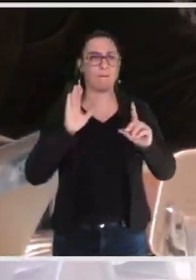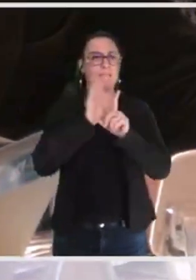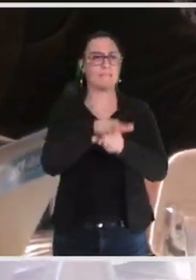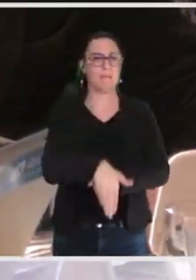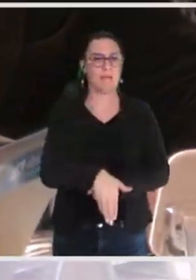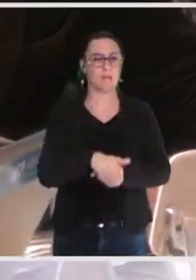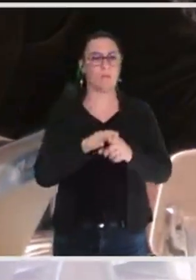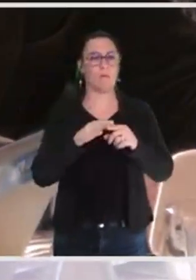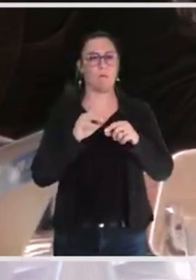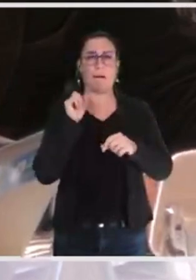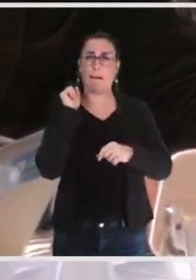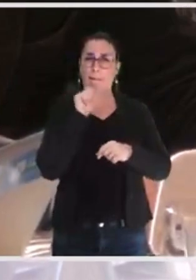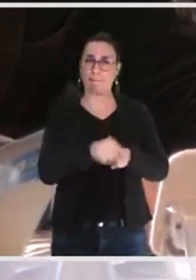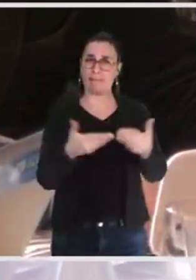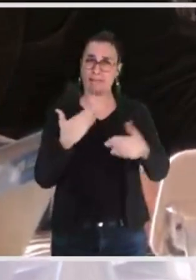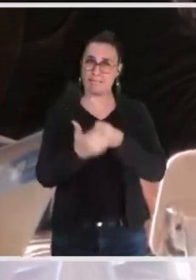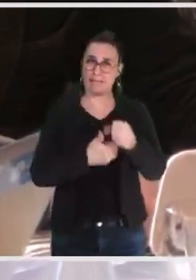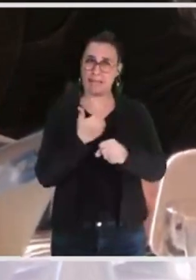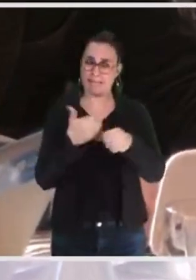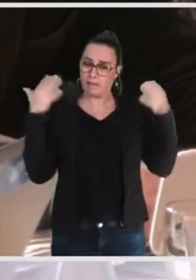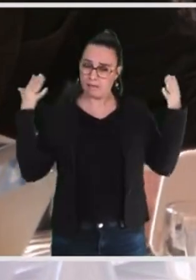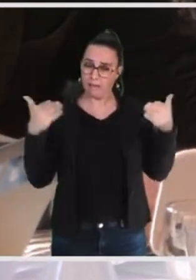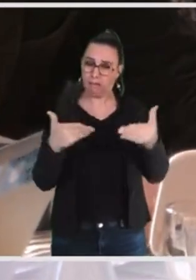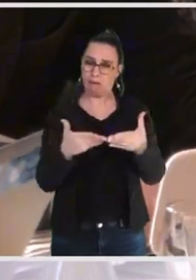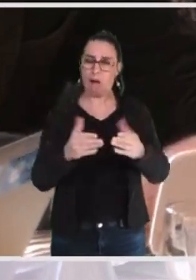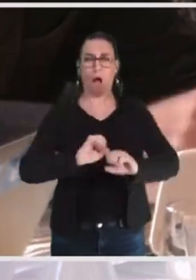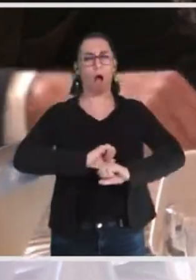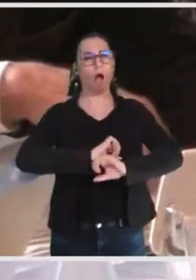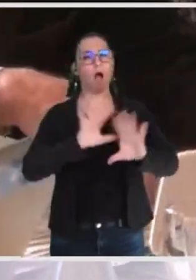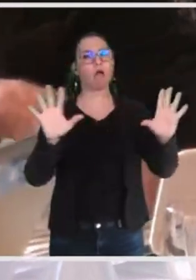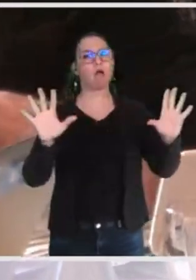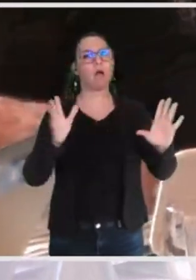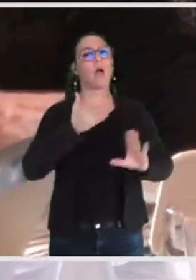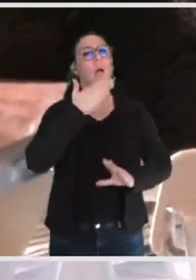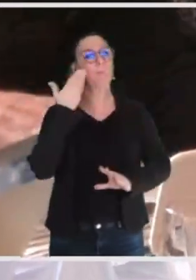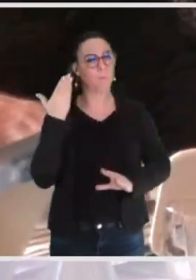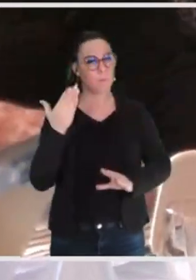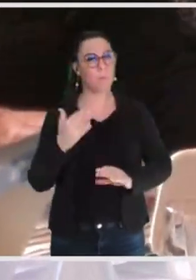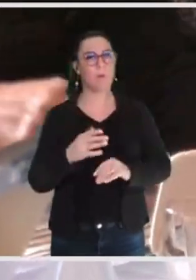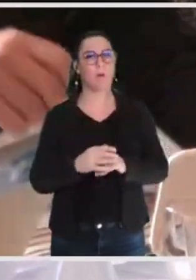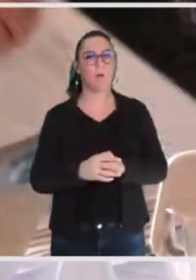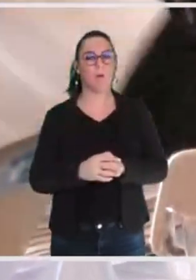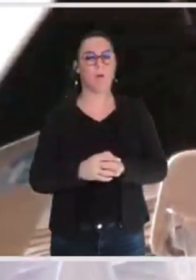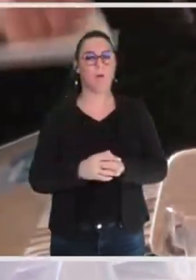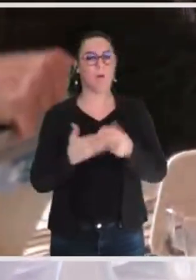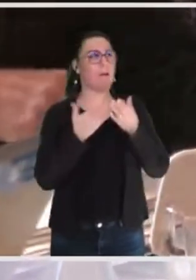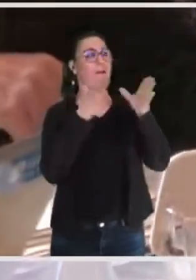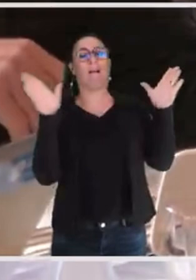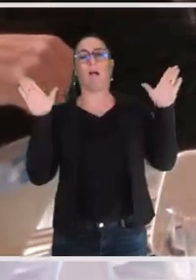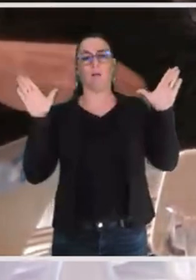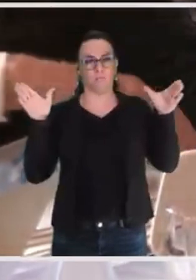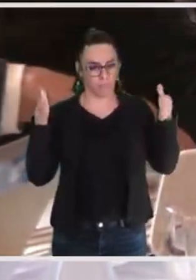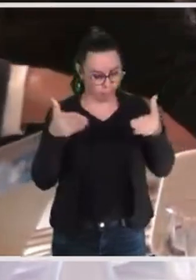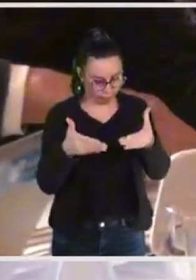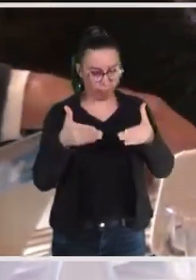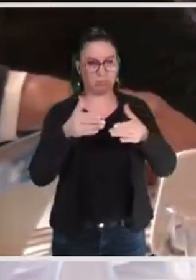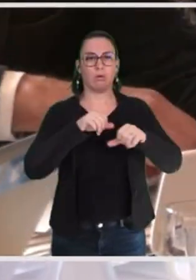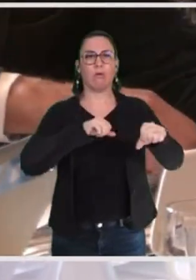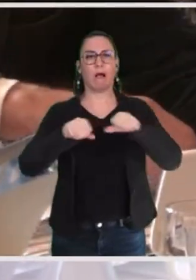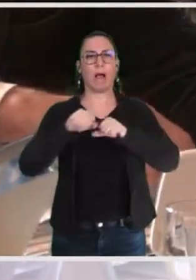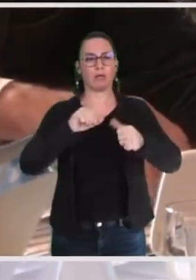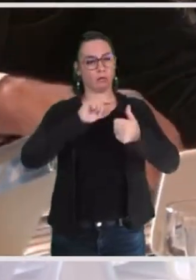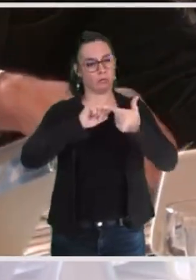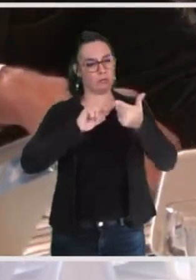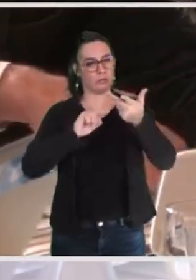discrimination. Là, je trouve que celui-ci, il retrouve un peu de clarté. Vous avez recentré quand même l'ensemble des actions sur l'objet